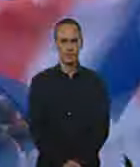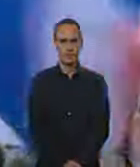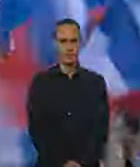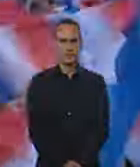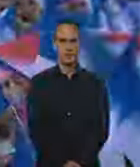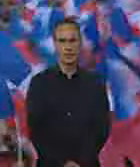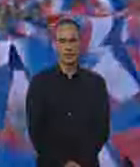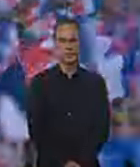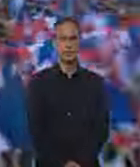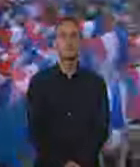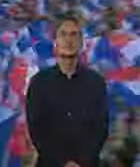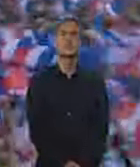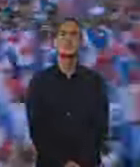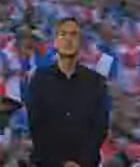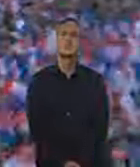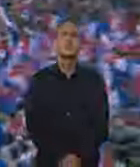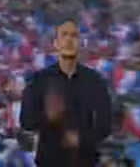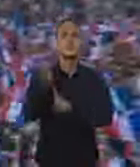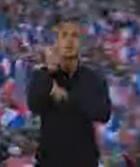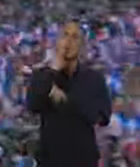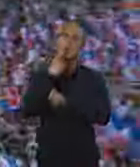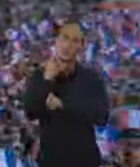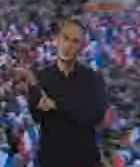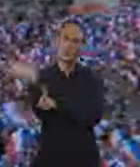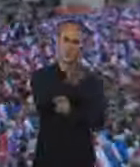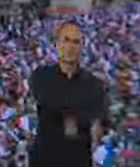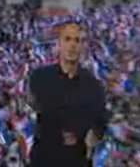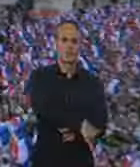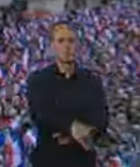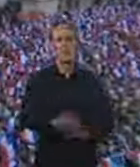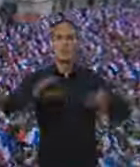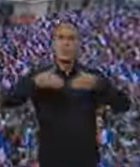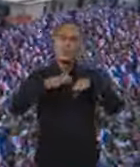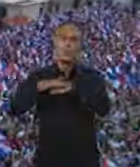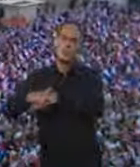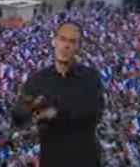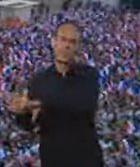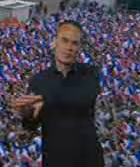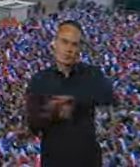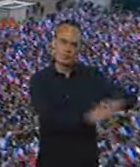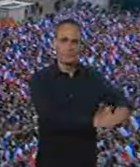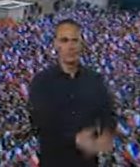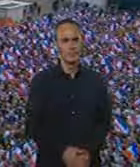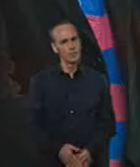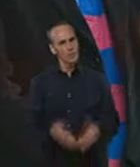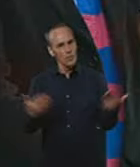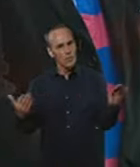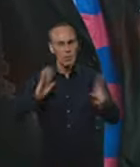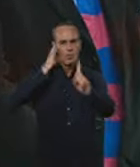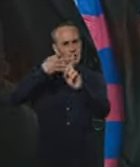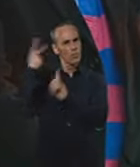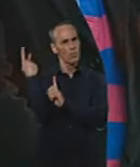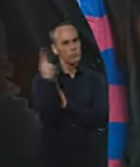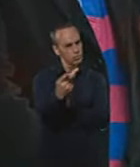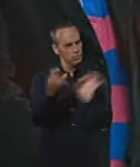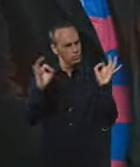française alors laissez le drapaau rouge laissez les partis remplissez la mission qui est la